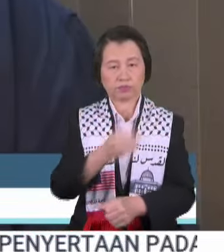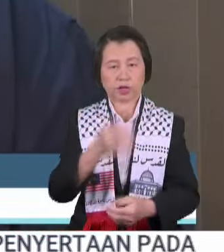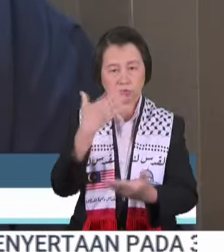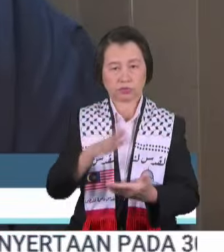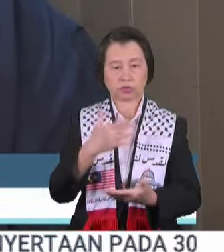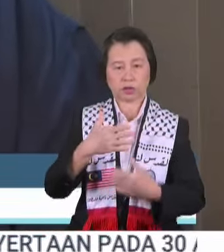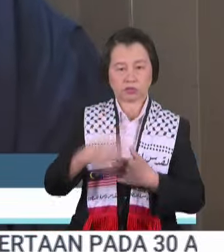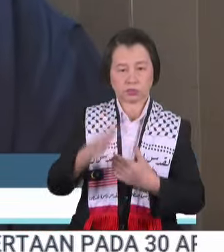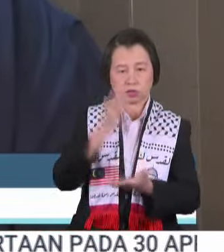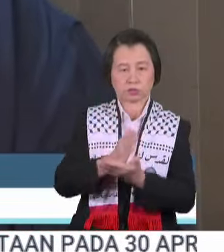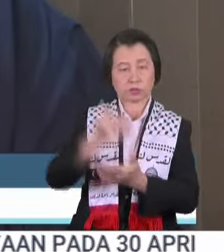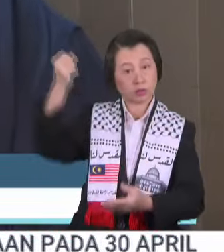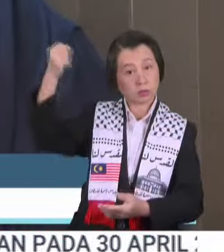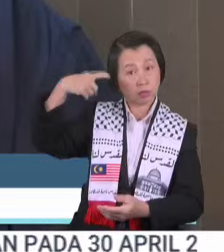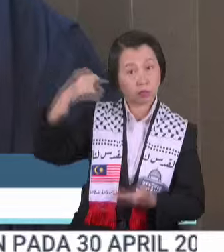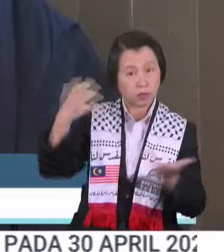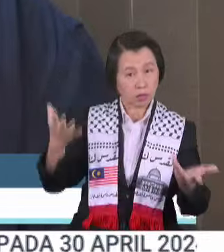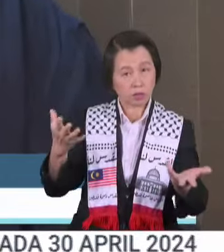pesara.